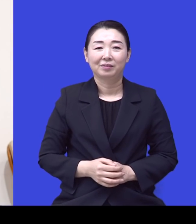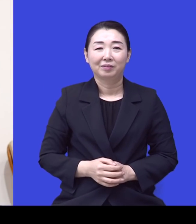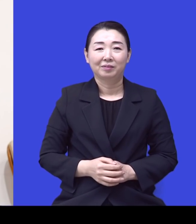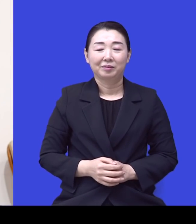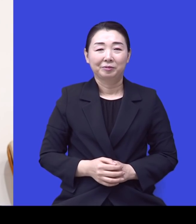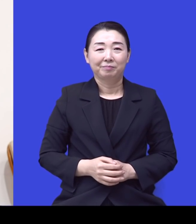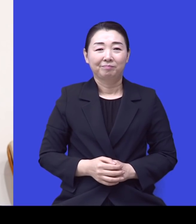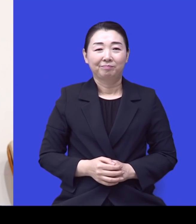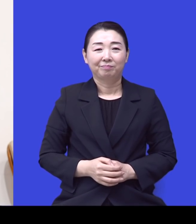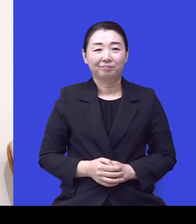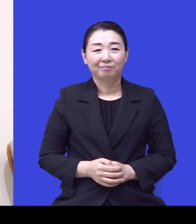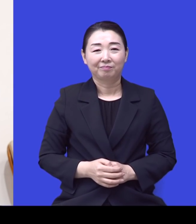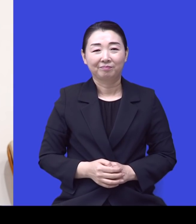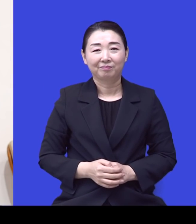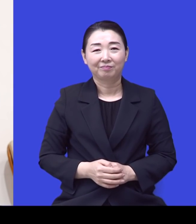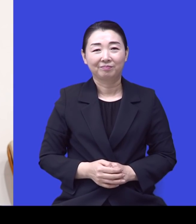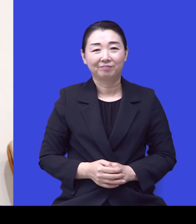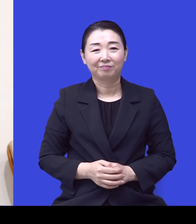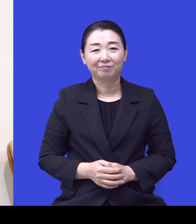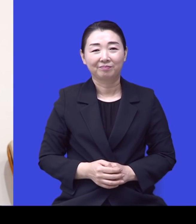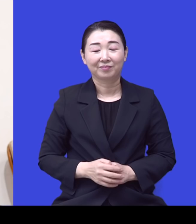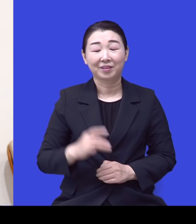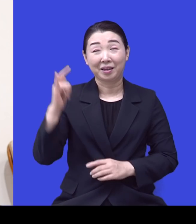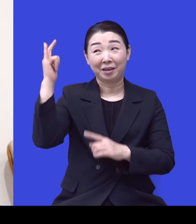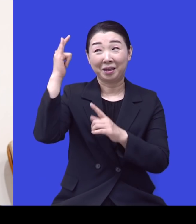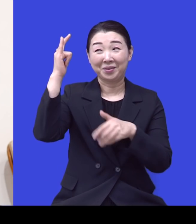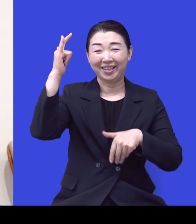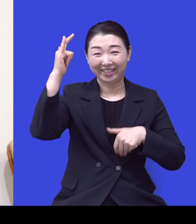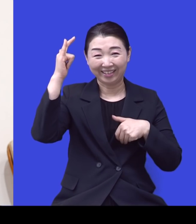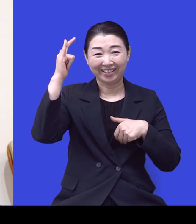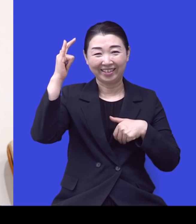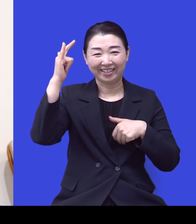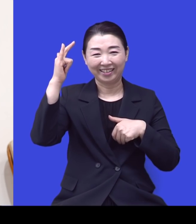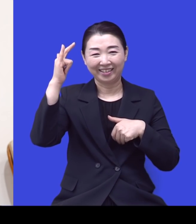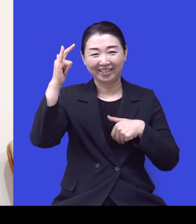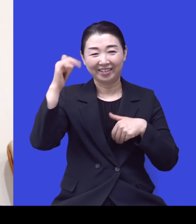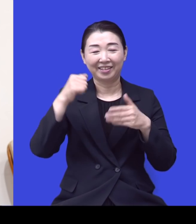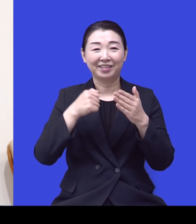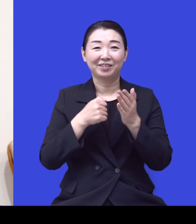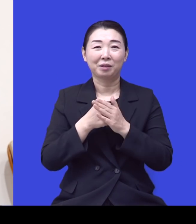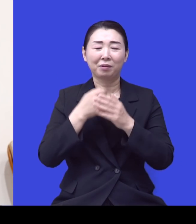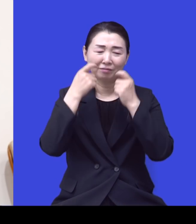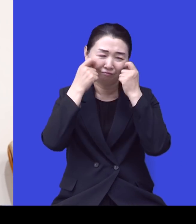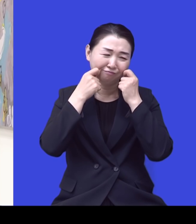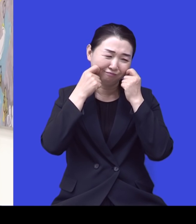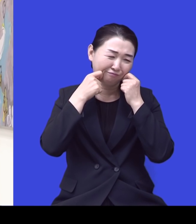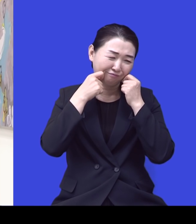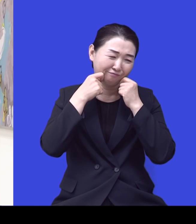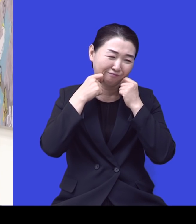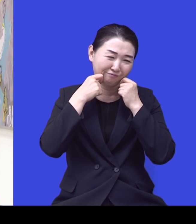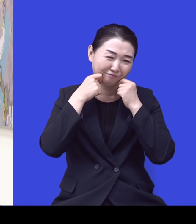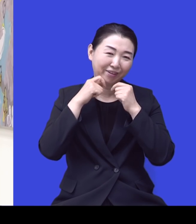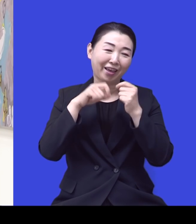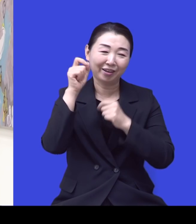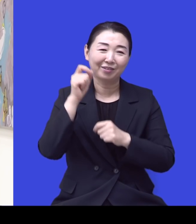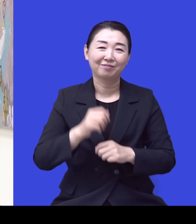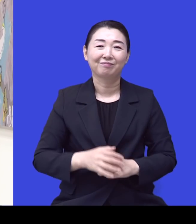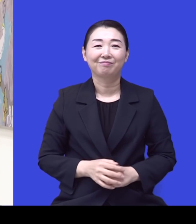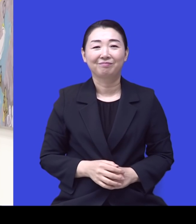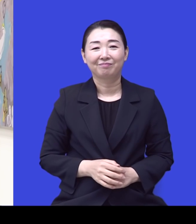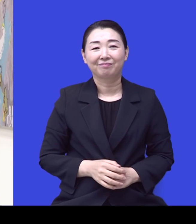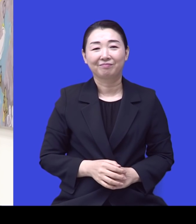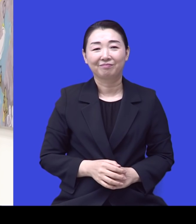그렇게 막 그런 시간 속에서 햇빛이 너무 따뜻했는데 그런 다음에 한참 울었던 것 같아요. 네. 그리고 이제